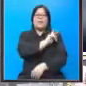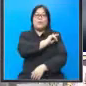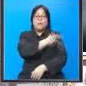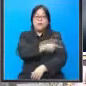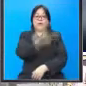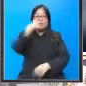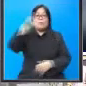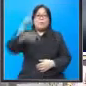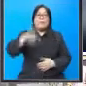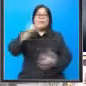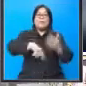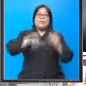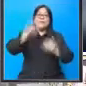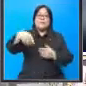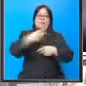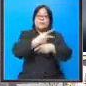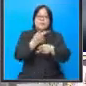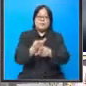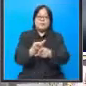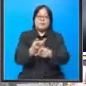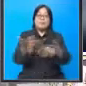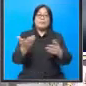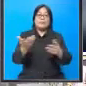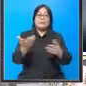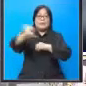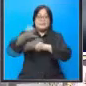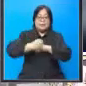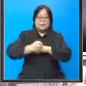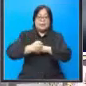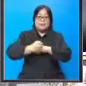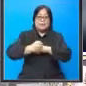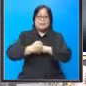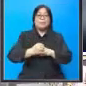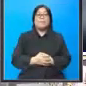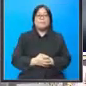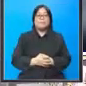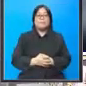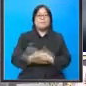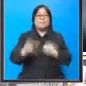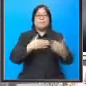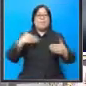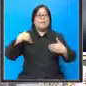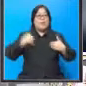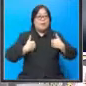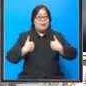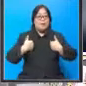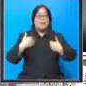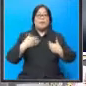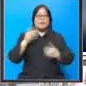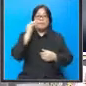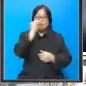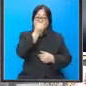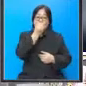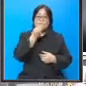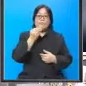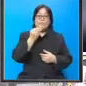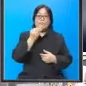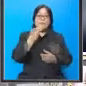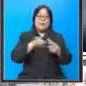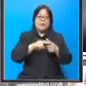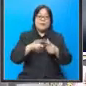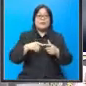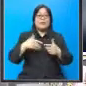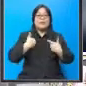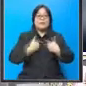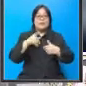bagi Mas tiket aku juga produk-produk yang diimpor sama ada hewan tanaman ataupun